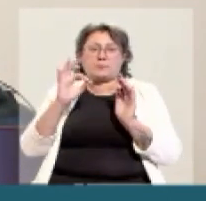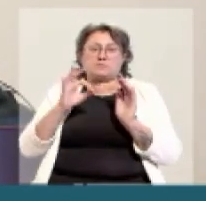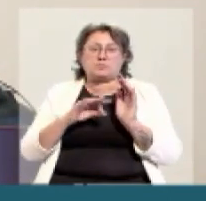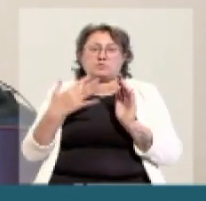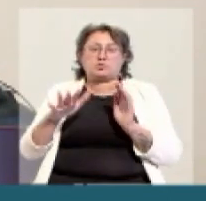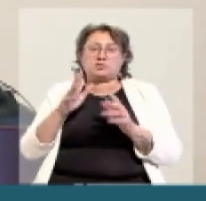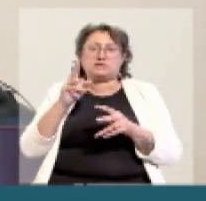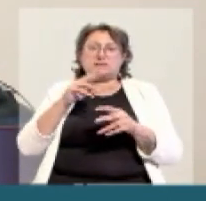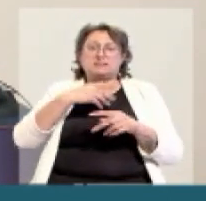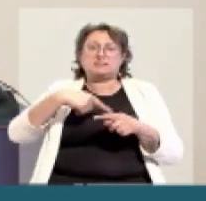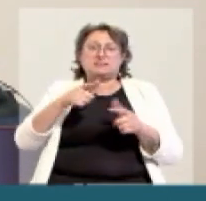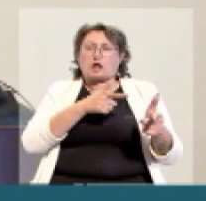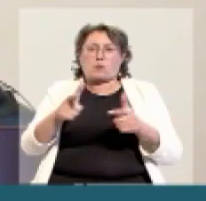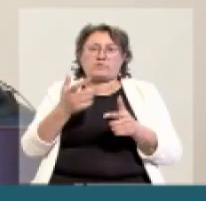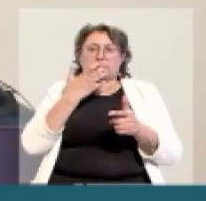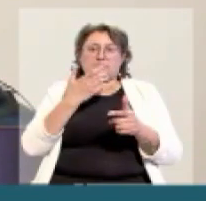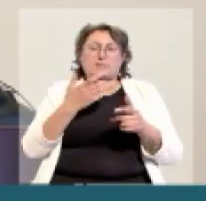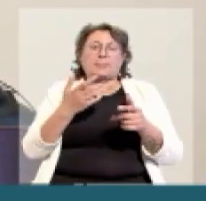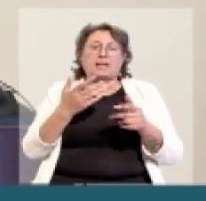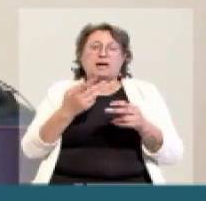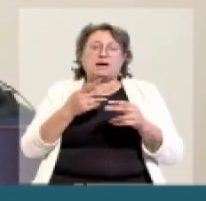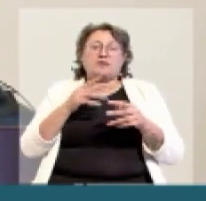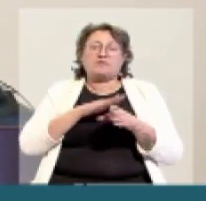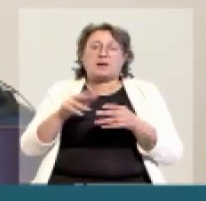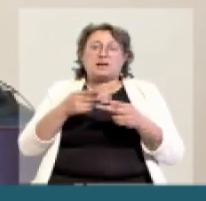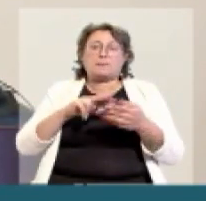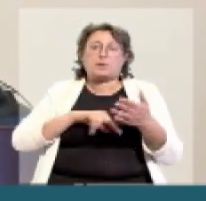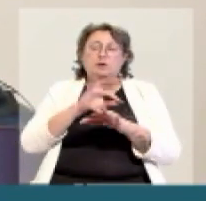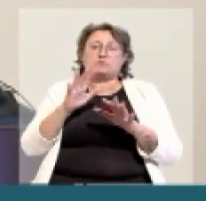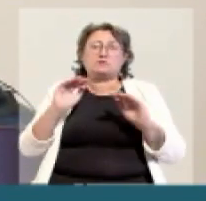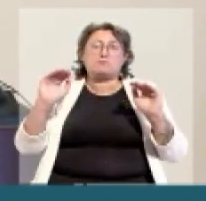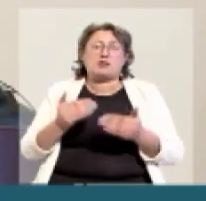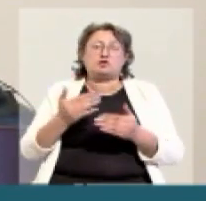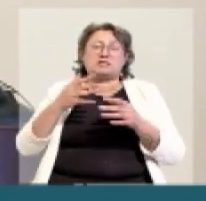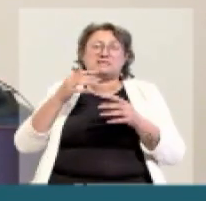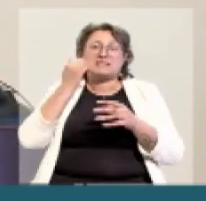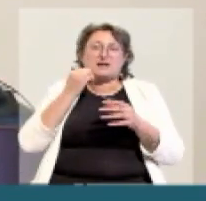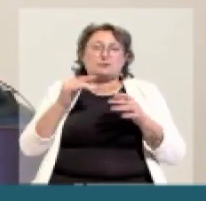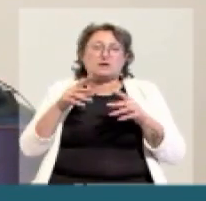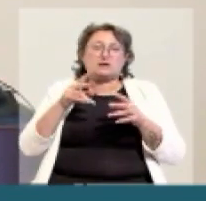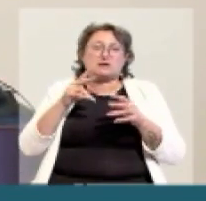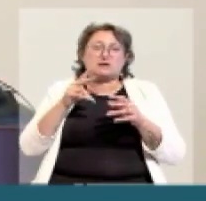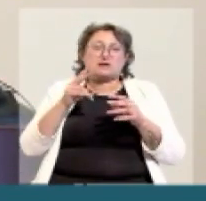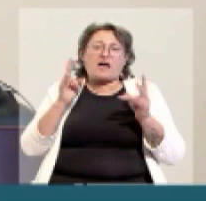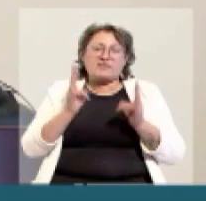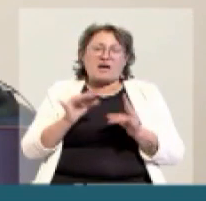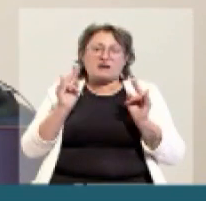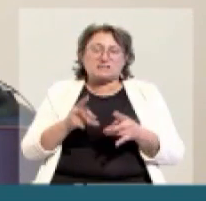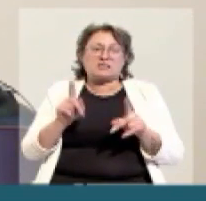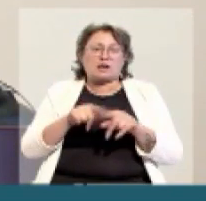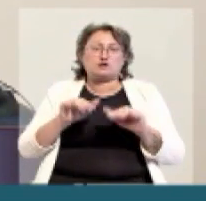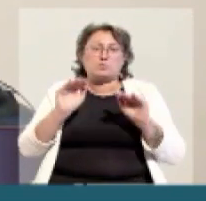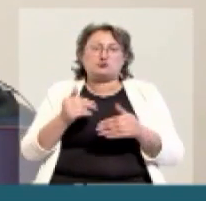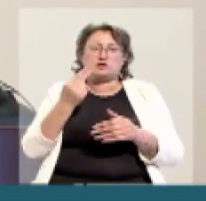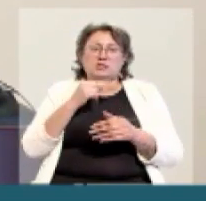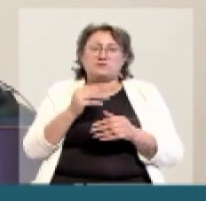99% уже заизолировано. Реализация данных проектов позволит снизить износ тепловых сетей, уменьшить тепловые потери и аварийность, а также